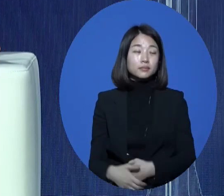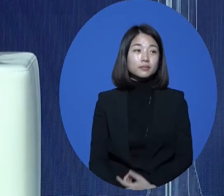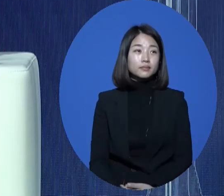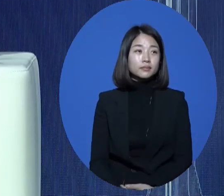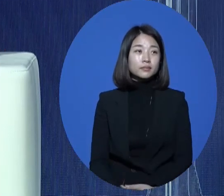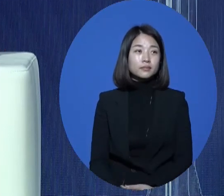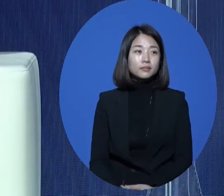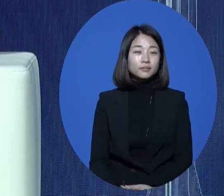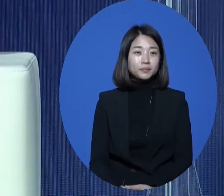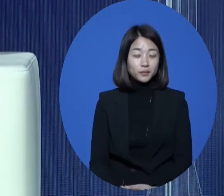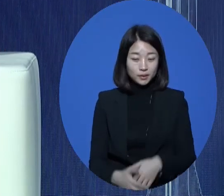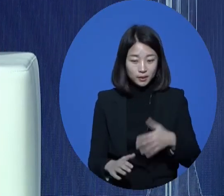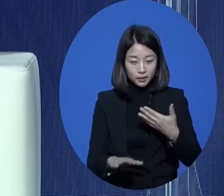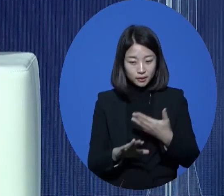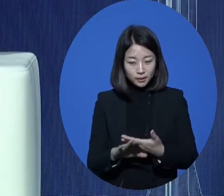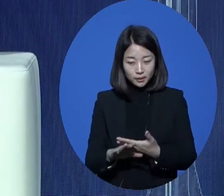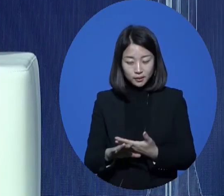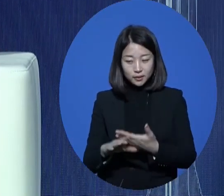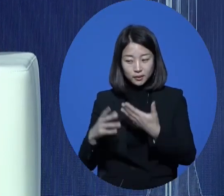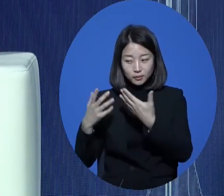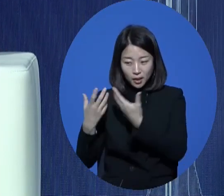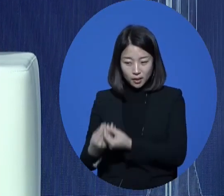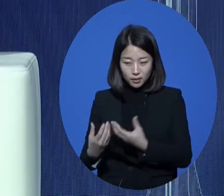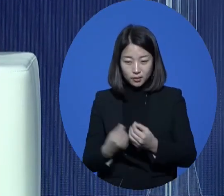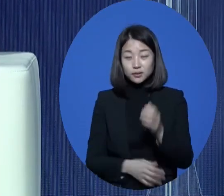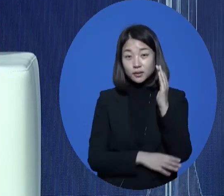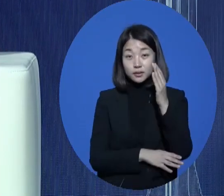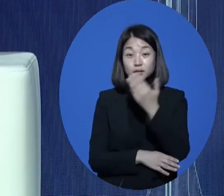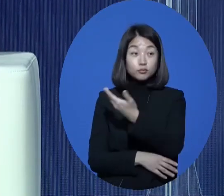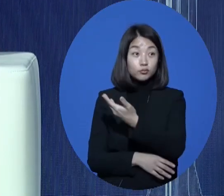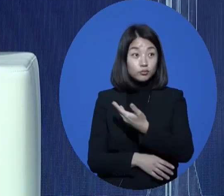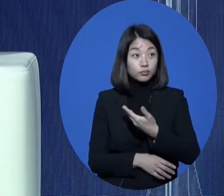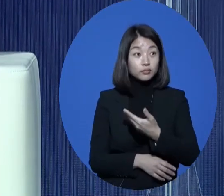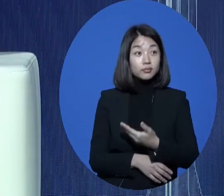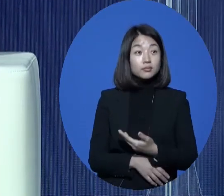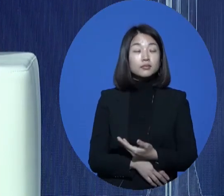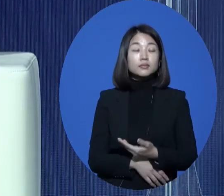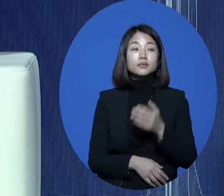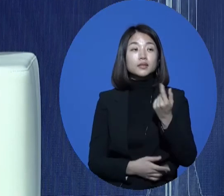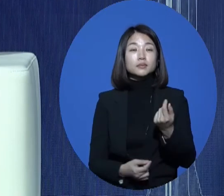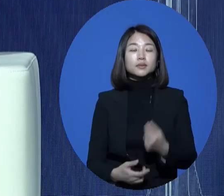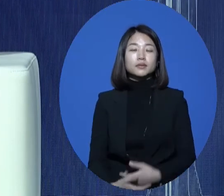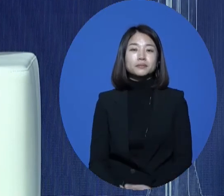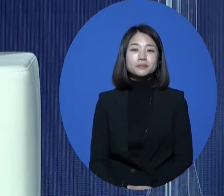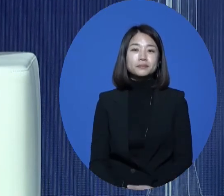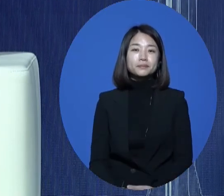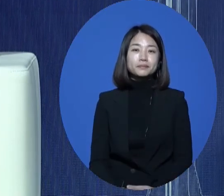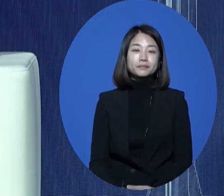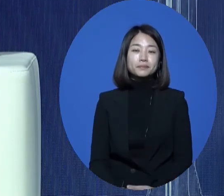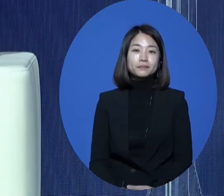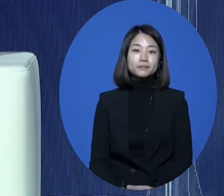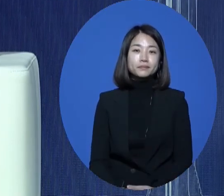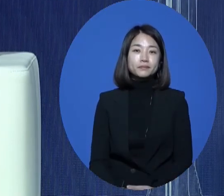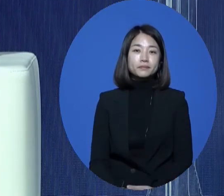내용들을 구체적인 사례들을 가지고 얘기해 주신 시간들이었던 것 같습니다.